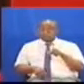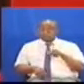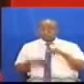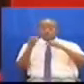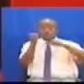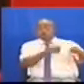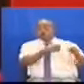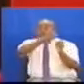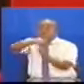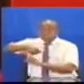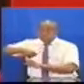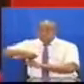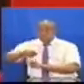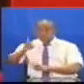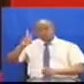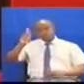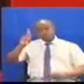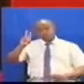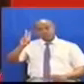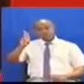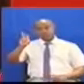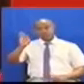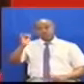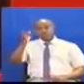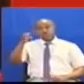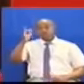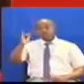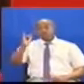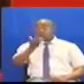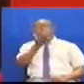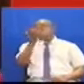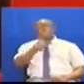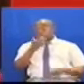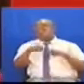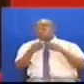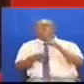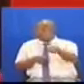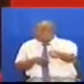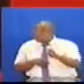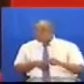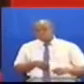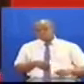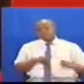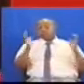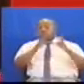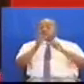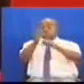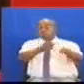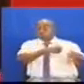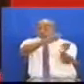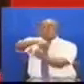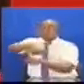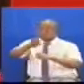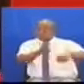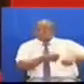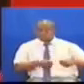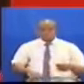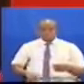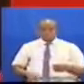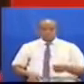wote wataotamani. Wengine wanataka jambo lile liharibike katika fraction of second. Sio